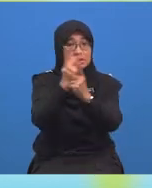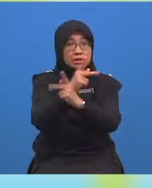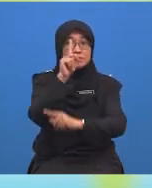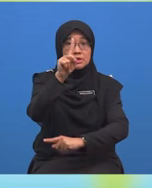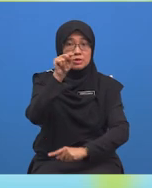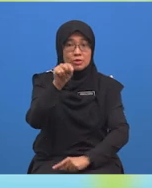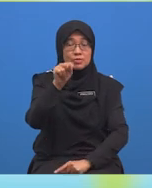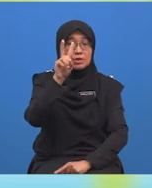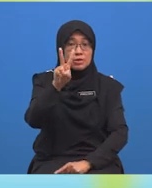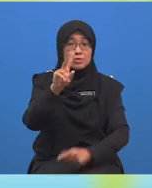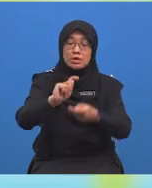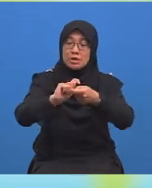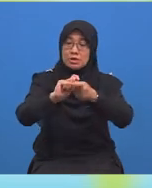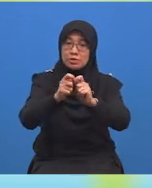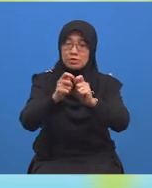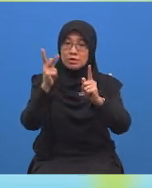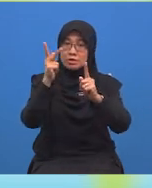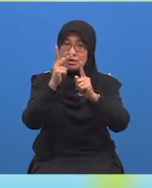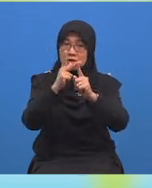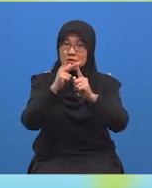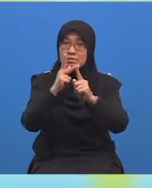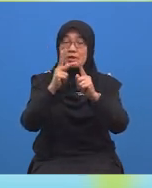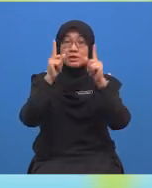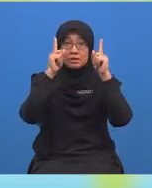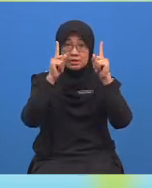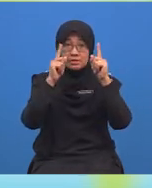Tukarkan ayat matematik tersebut kepada bentuk lazim.